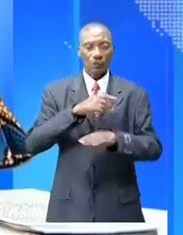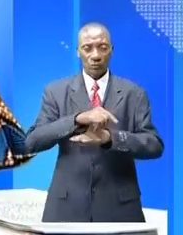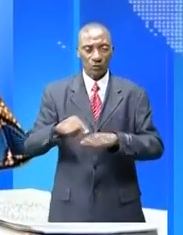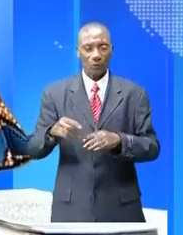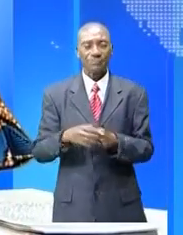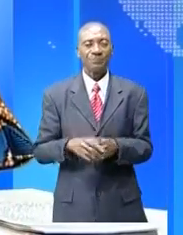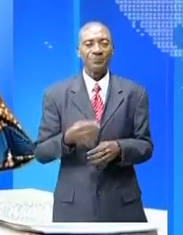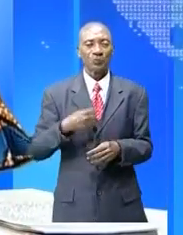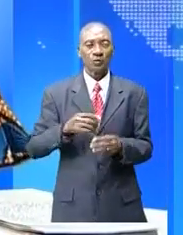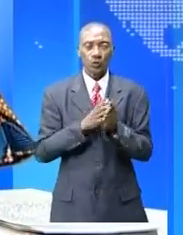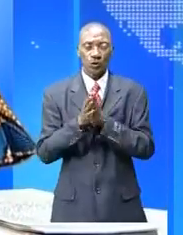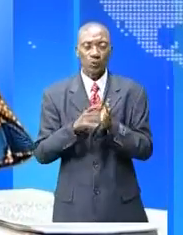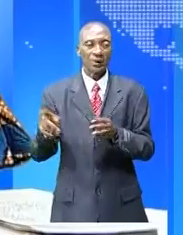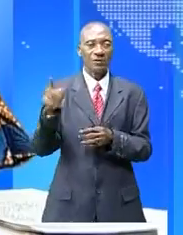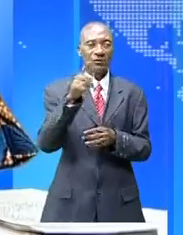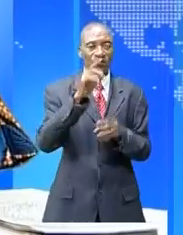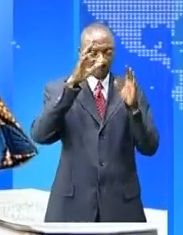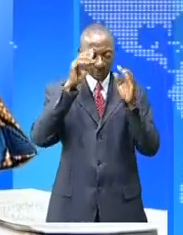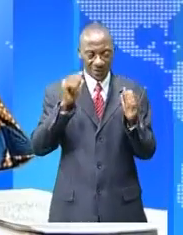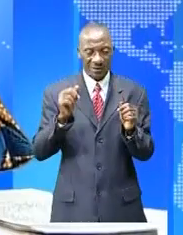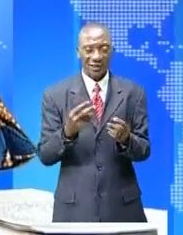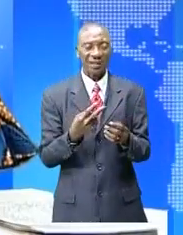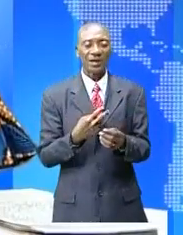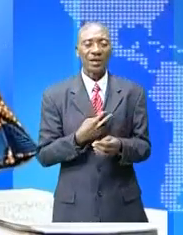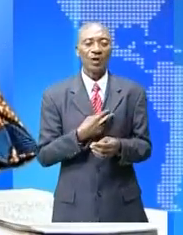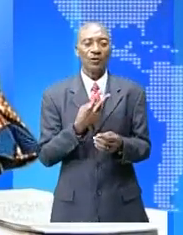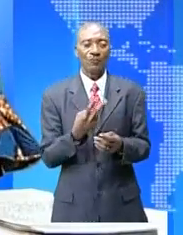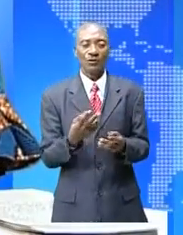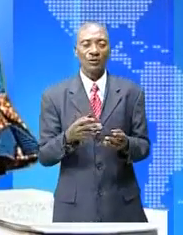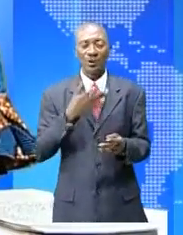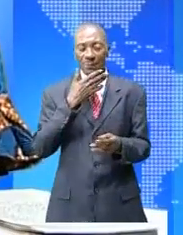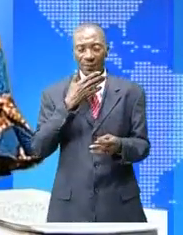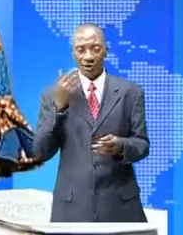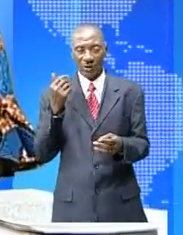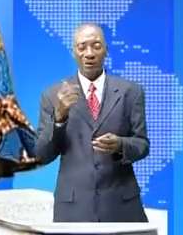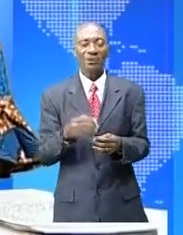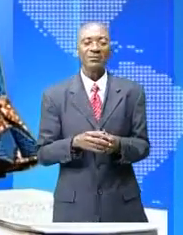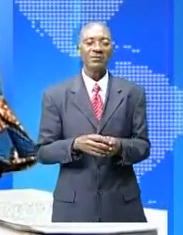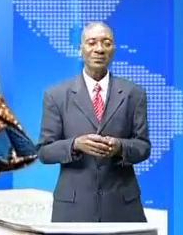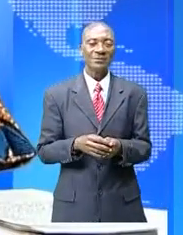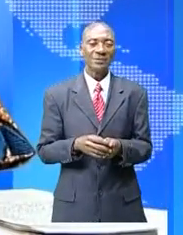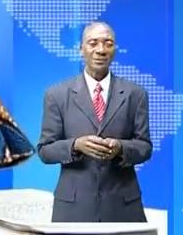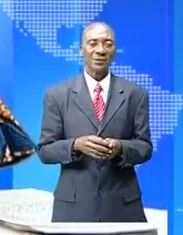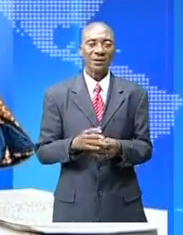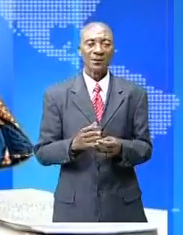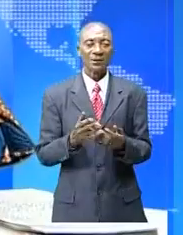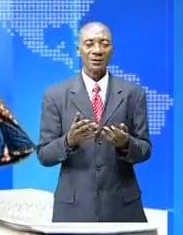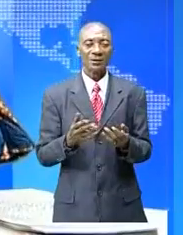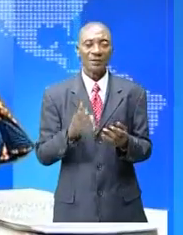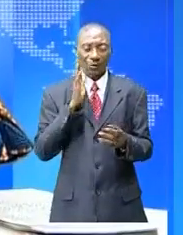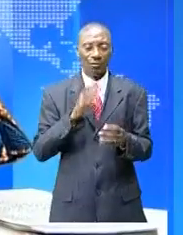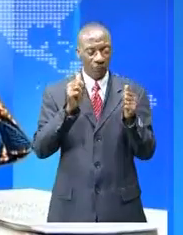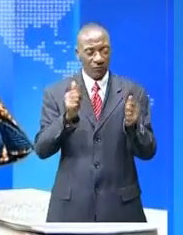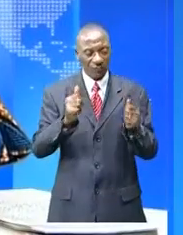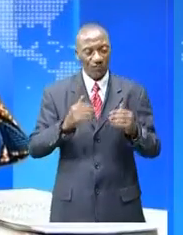nos voeux, le meilleur de paix, de santé, de bonheur pour l'année 2021. Soyez assurés, Excellence, Monsieur le Président de la République,